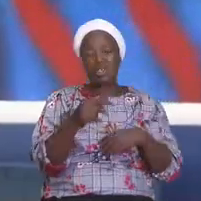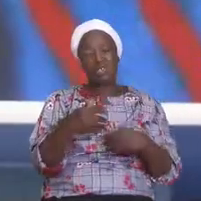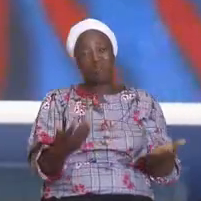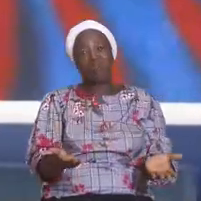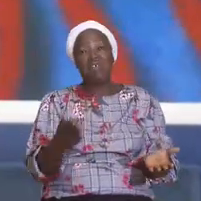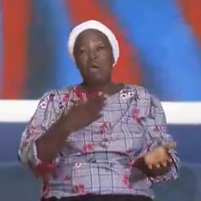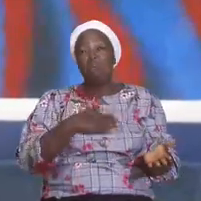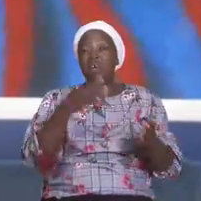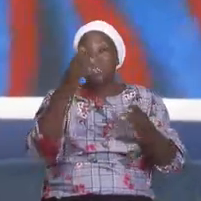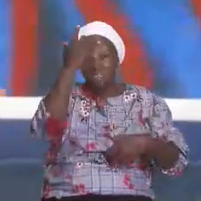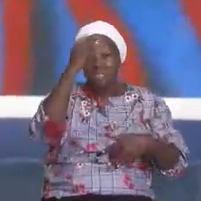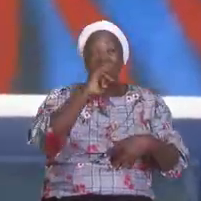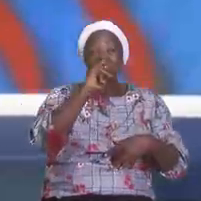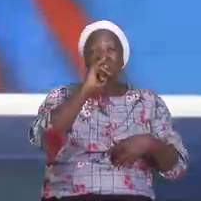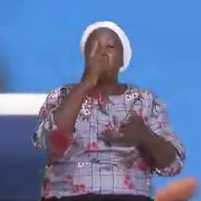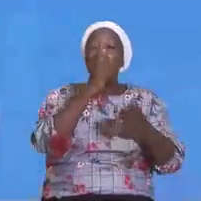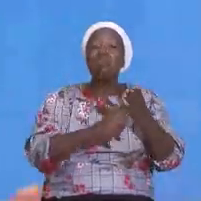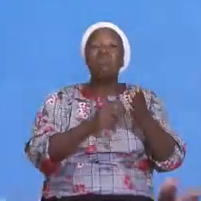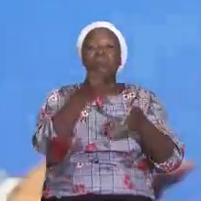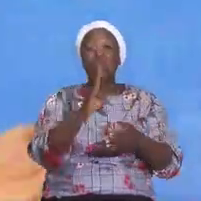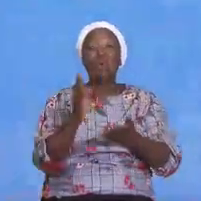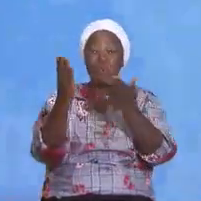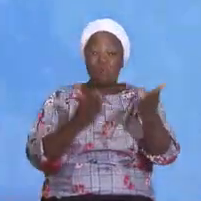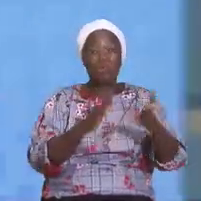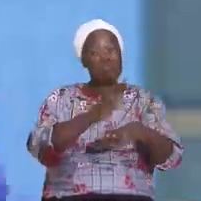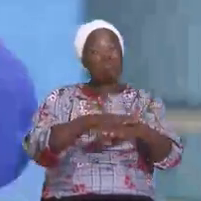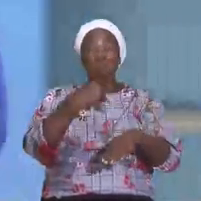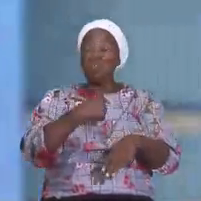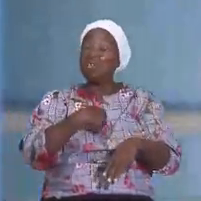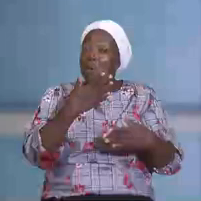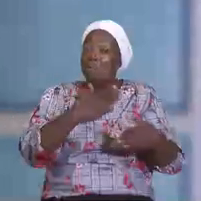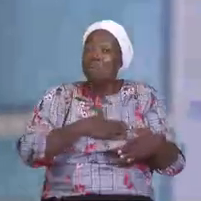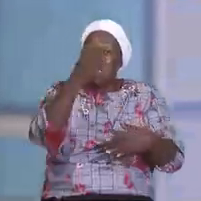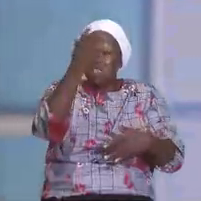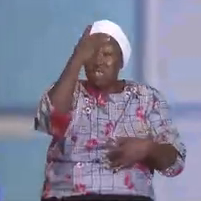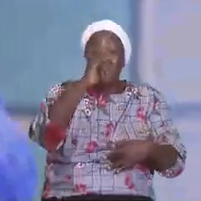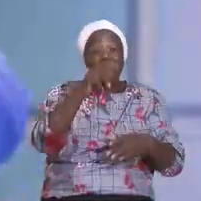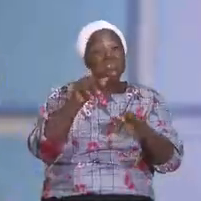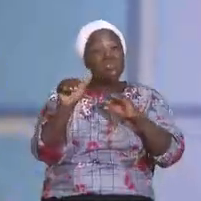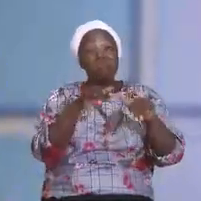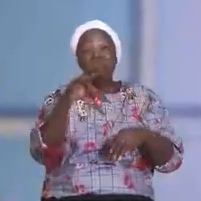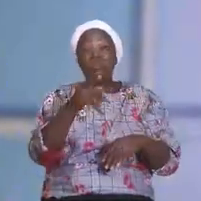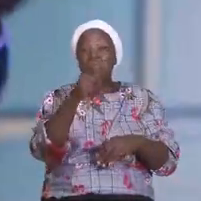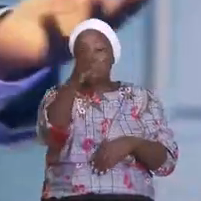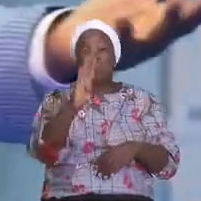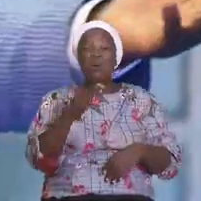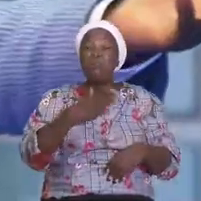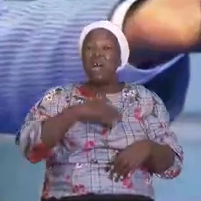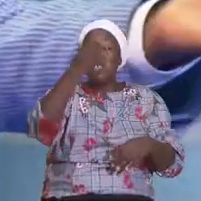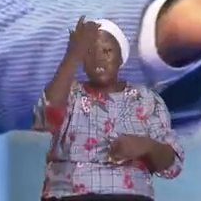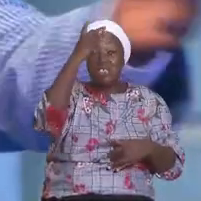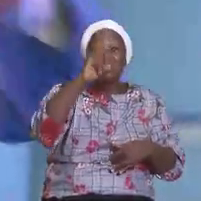vient de Dieu. Non, pas sur moi. Oh, ma maladie, c'est la volonté de Dieu. Et